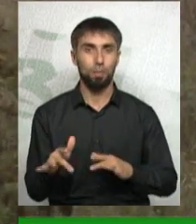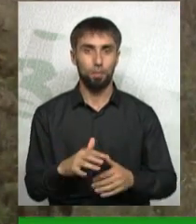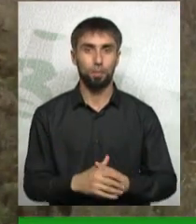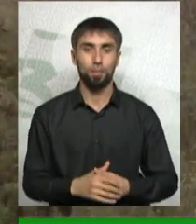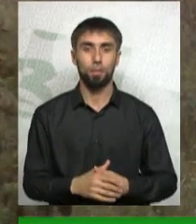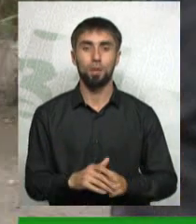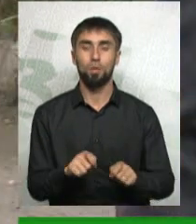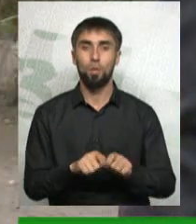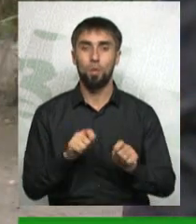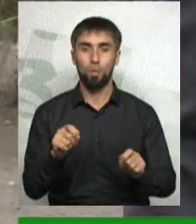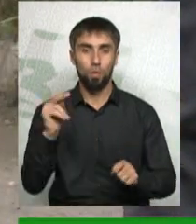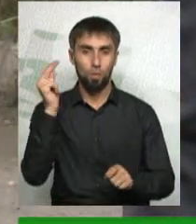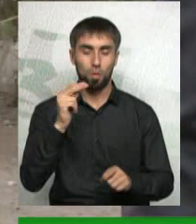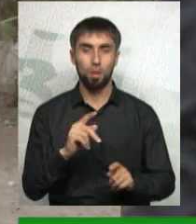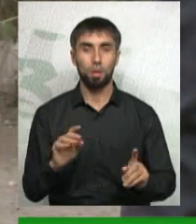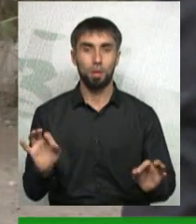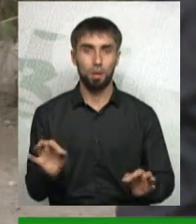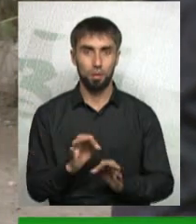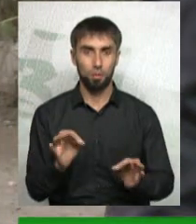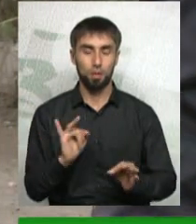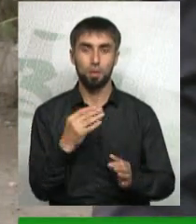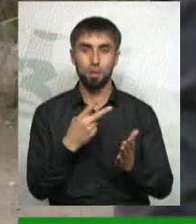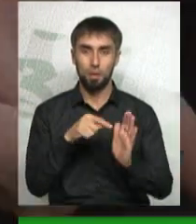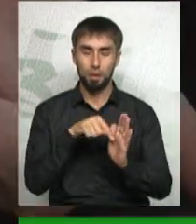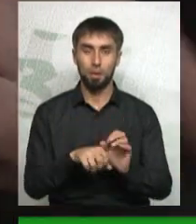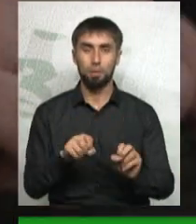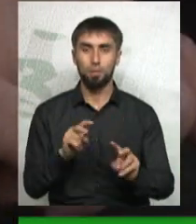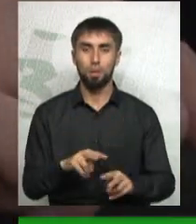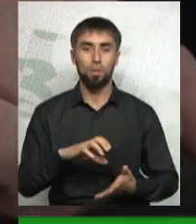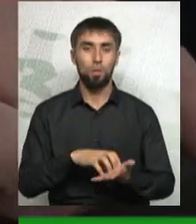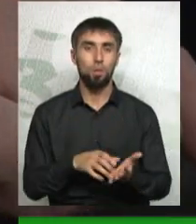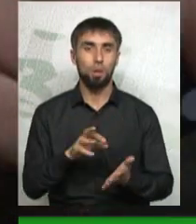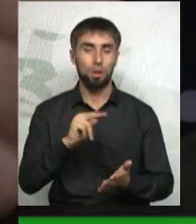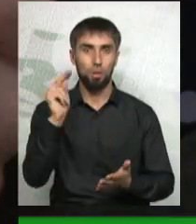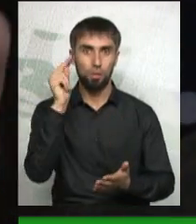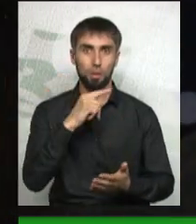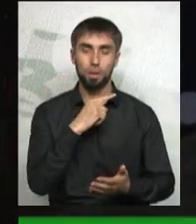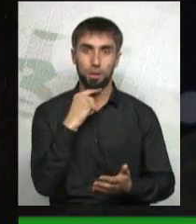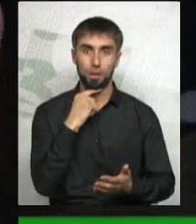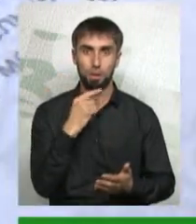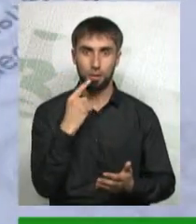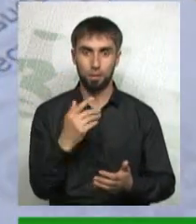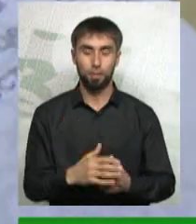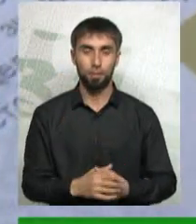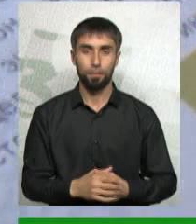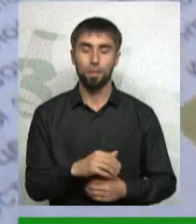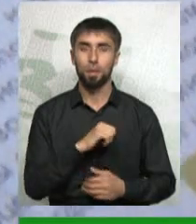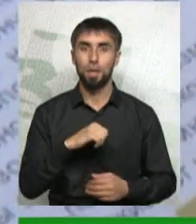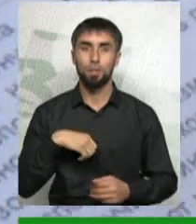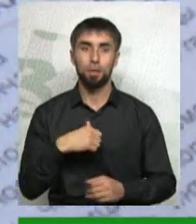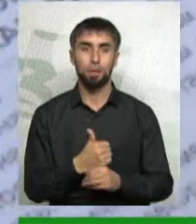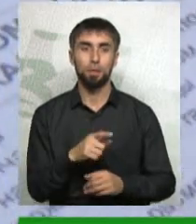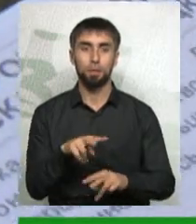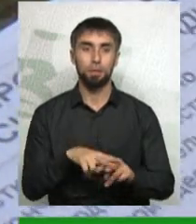мероприятия, открытые уроки, экскурсии. Предусмотрены и специальные помещения для изучения ингушского языка. Самое главное, мы